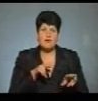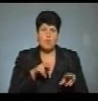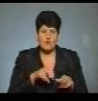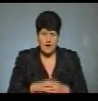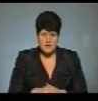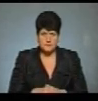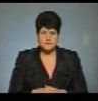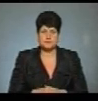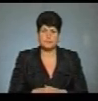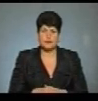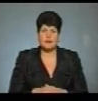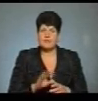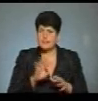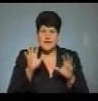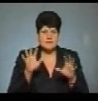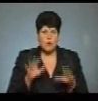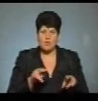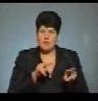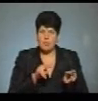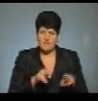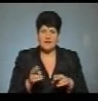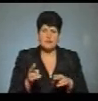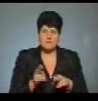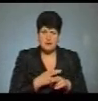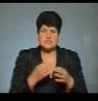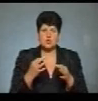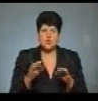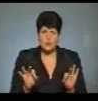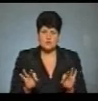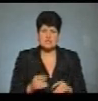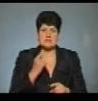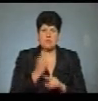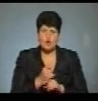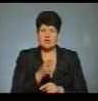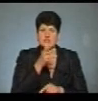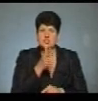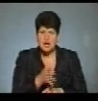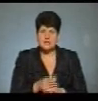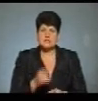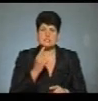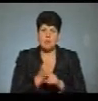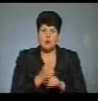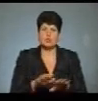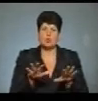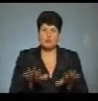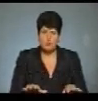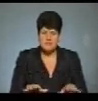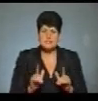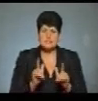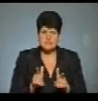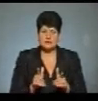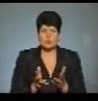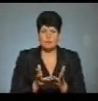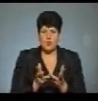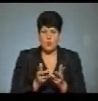Тобто незаконне полювання без належного це дозволу в заборонений час, в забороненому місці. Згідно методик